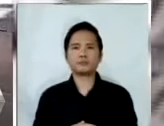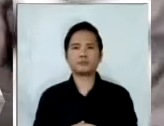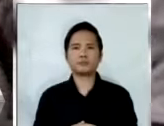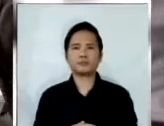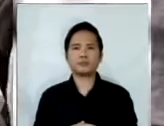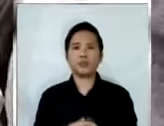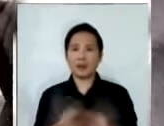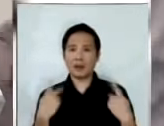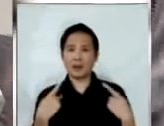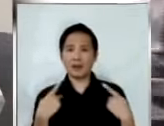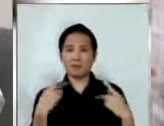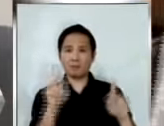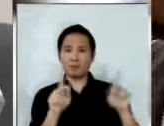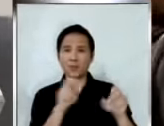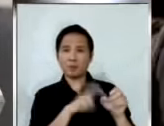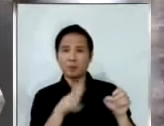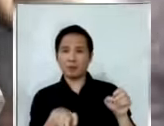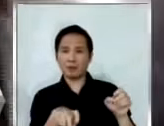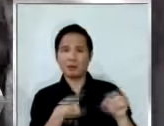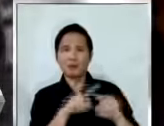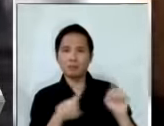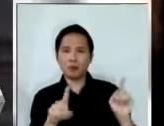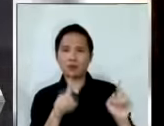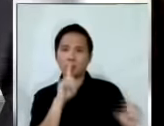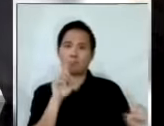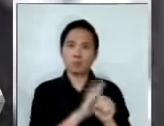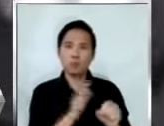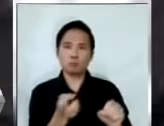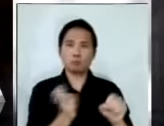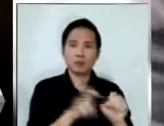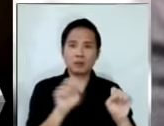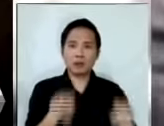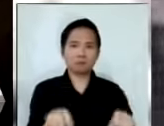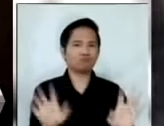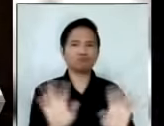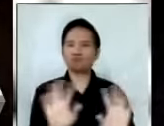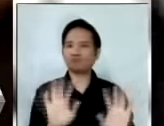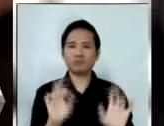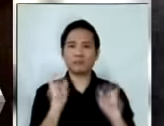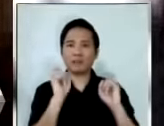garantiyang makakasakay agad. Dalawa. Opo, saka lang. Isa-isa lang.